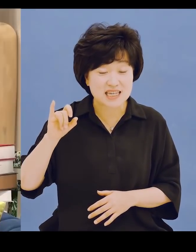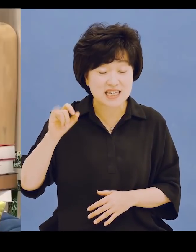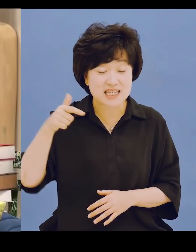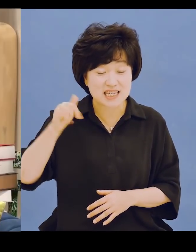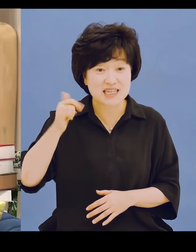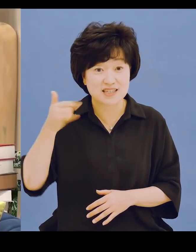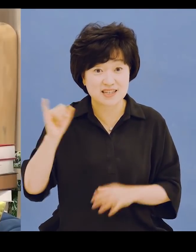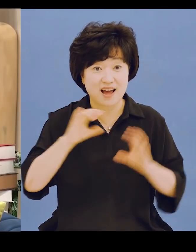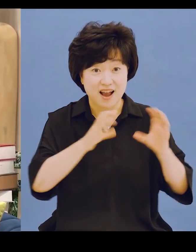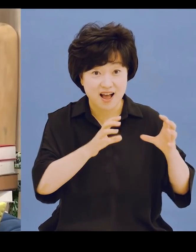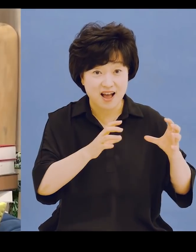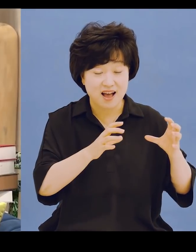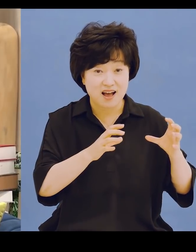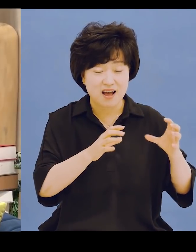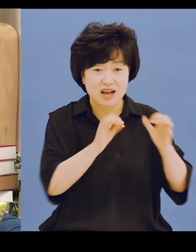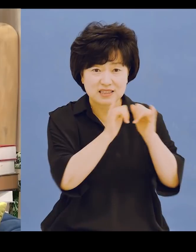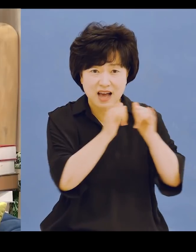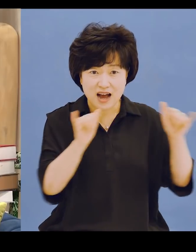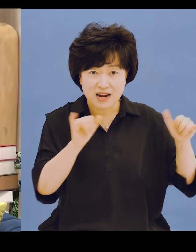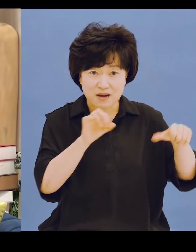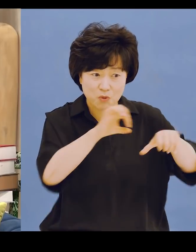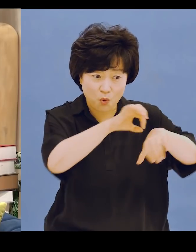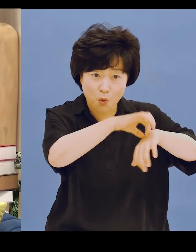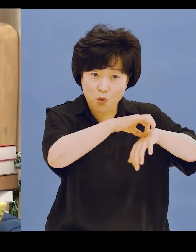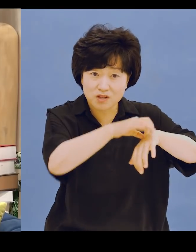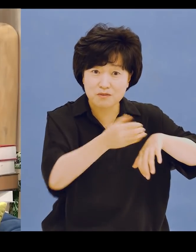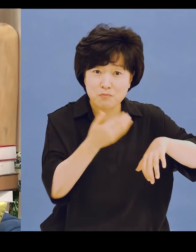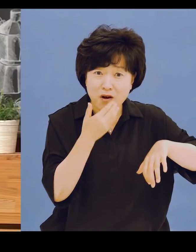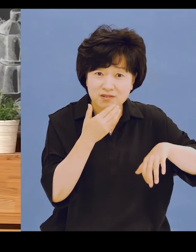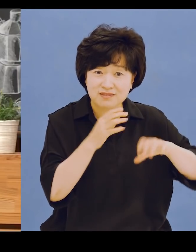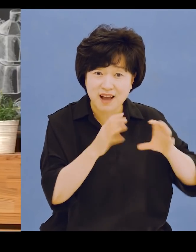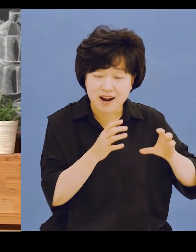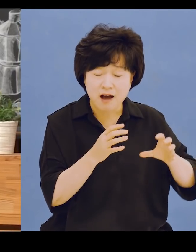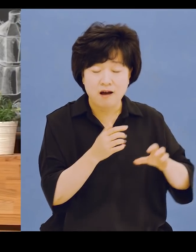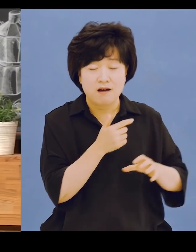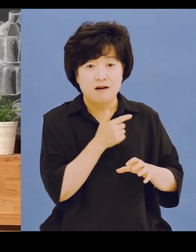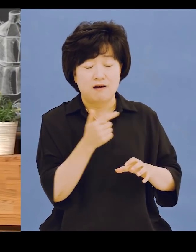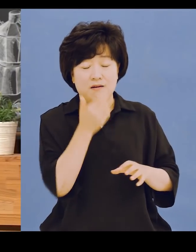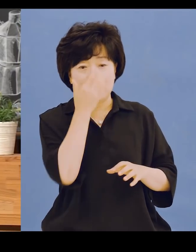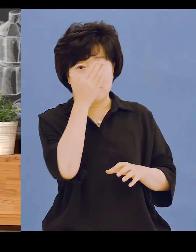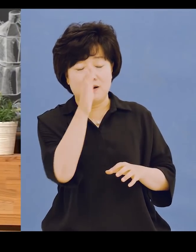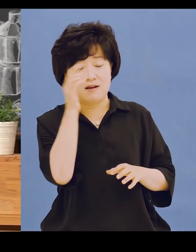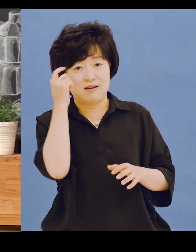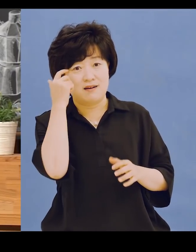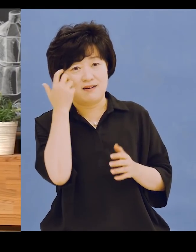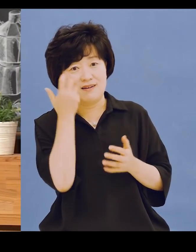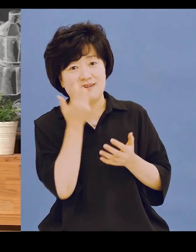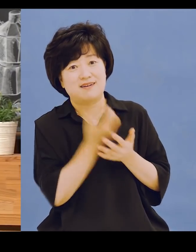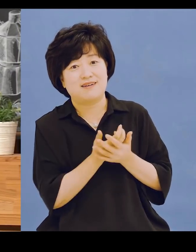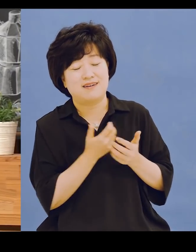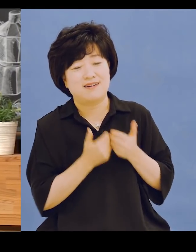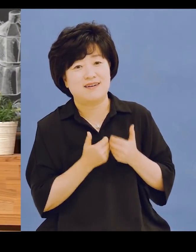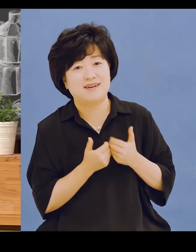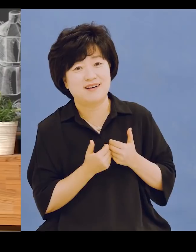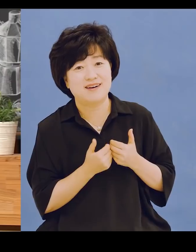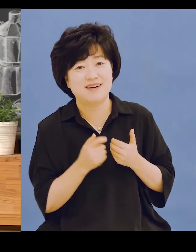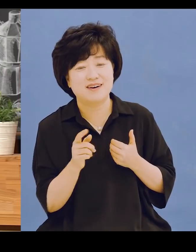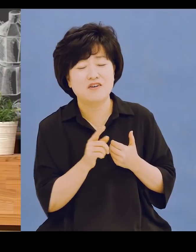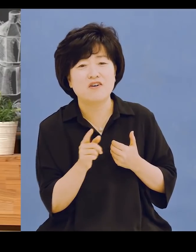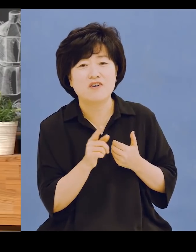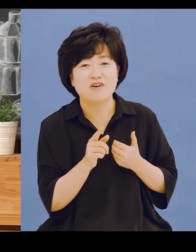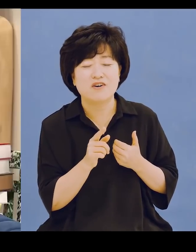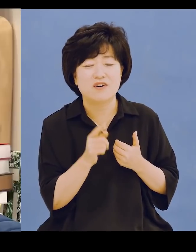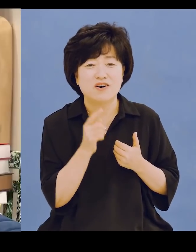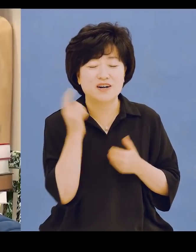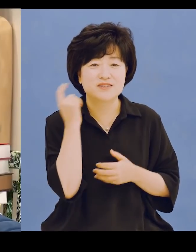식인을 하는 네. 부족에서 선교를 하고 계시다고 들었습니다. 일단 저희는 너무나 생소하고 다소 충격적이기도 하거든요. 그렇죠. 그곳이 예. 어떤